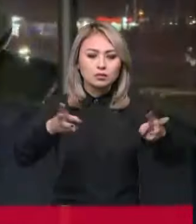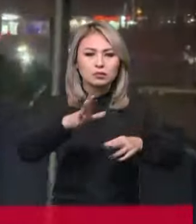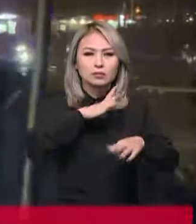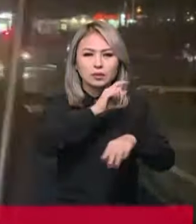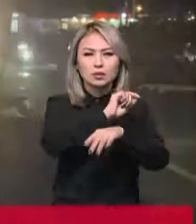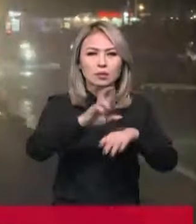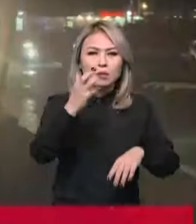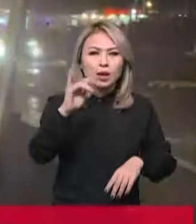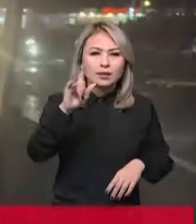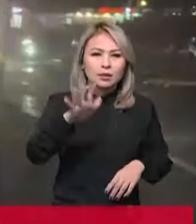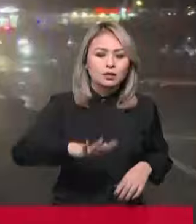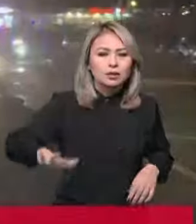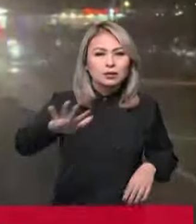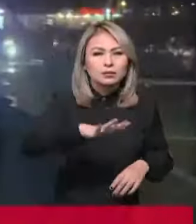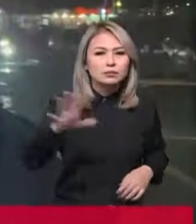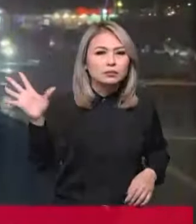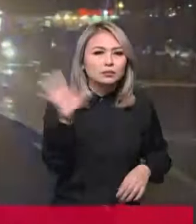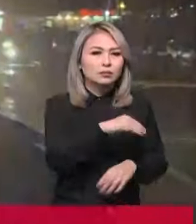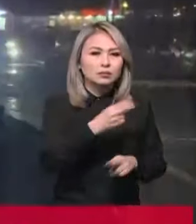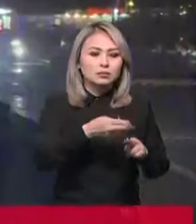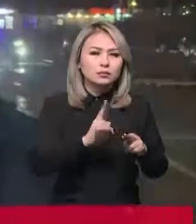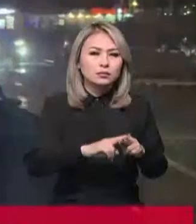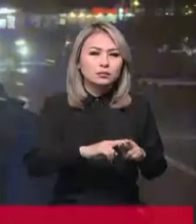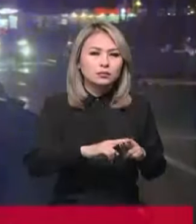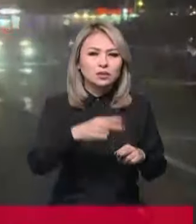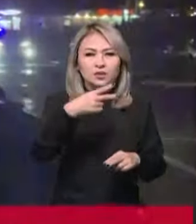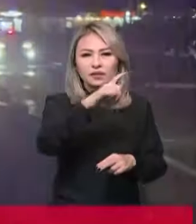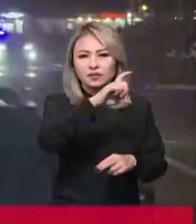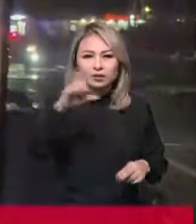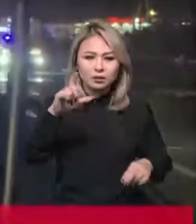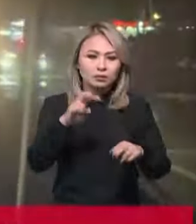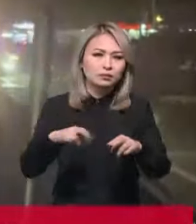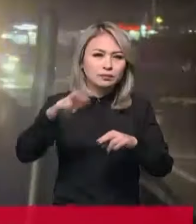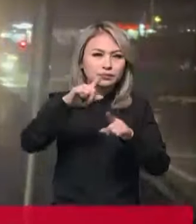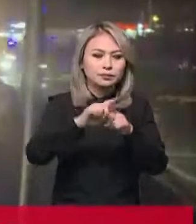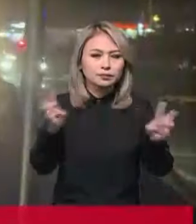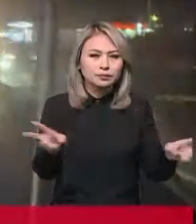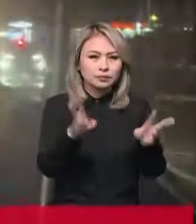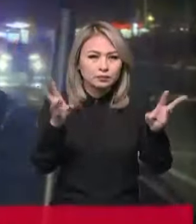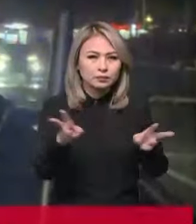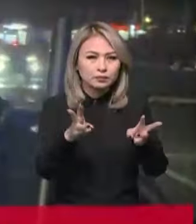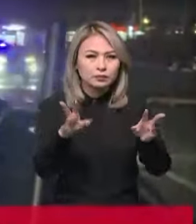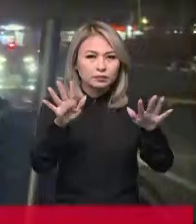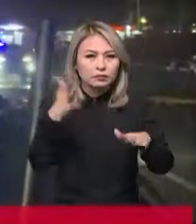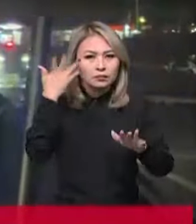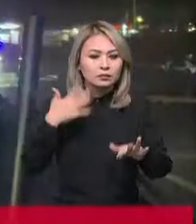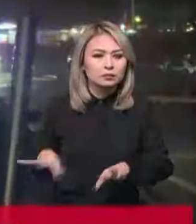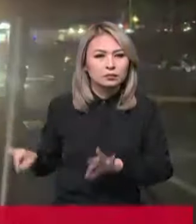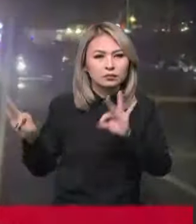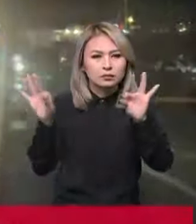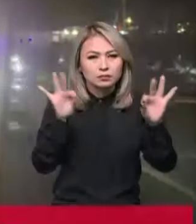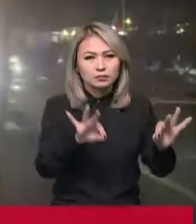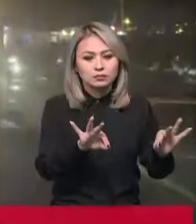сауда орталығы барлық жерге орам 2-ші жоғары ранг бойынша көтеріліп орта орнына жіберілді. Орта орнына келгеннен